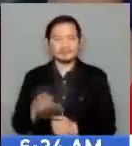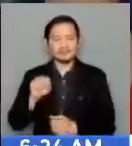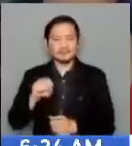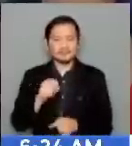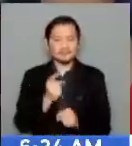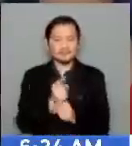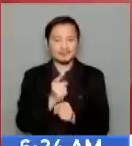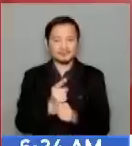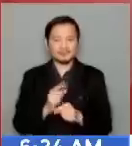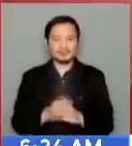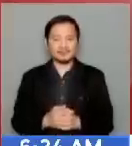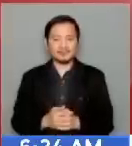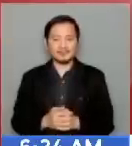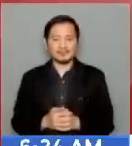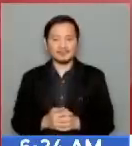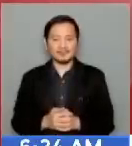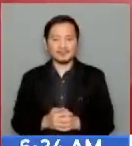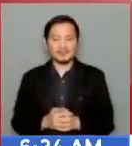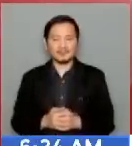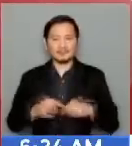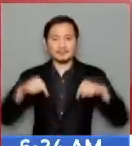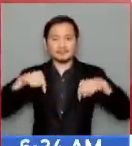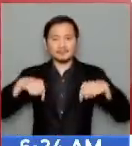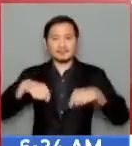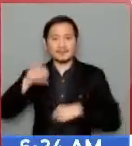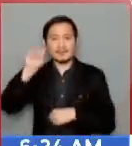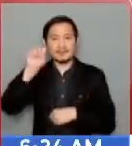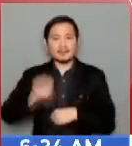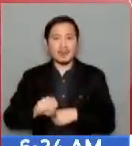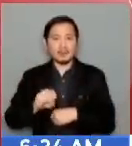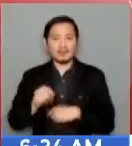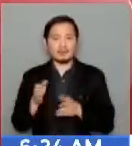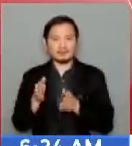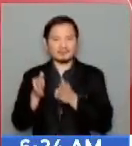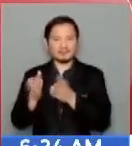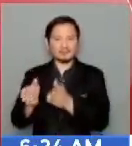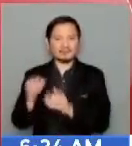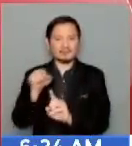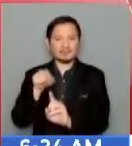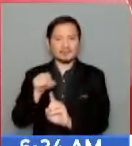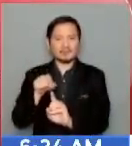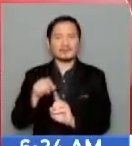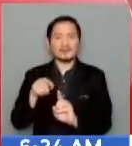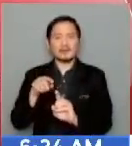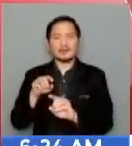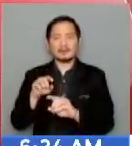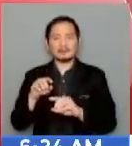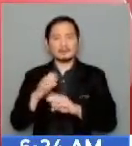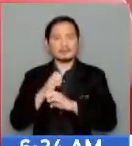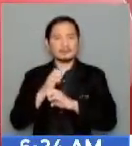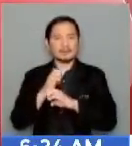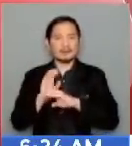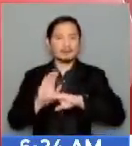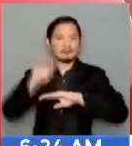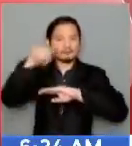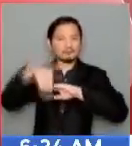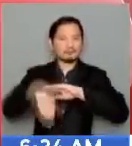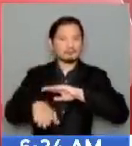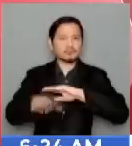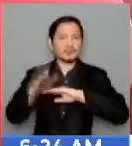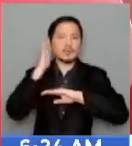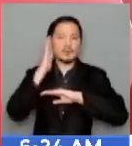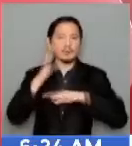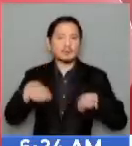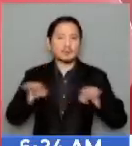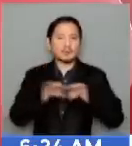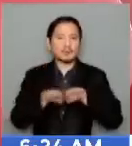ito pong buong southbound ng EDSA Kamuning Flyover ay isasara for 30 days. Yan po ang